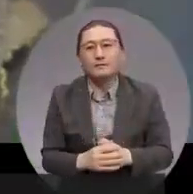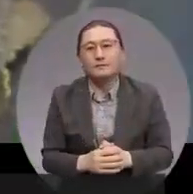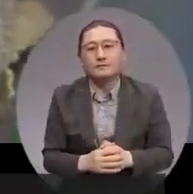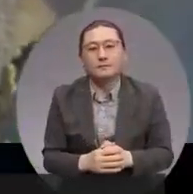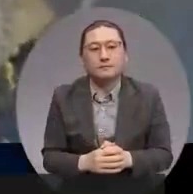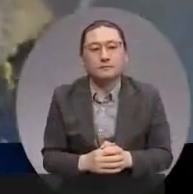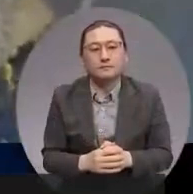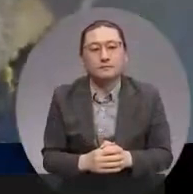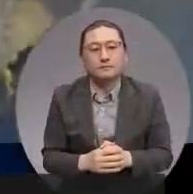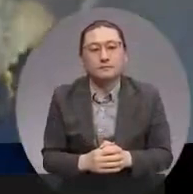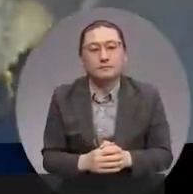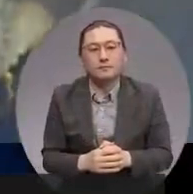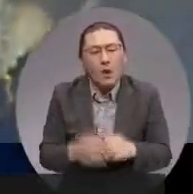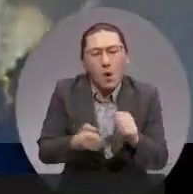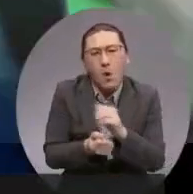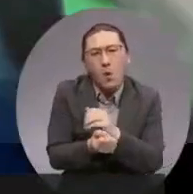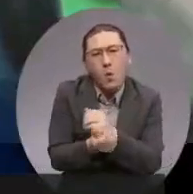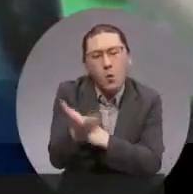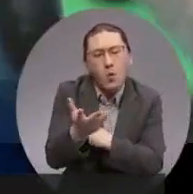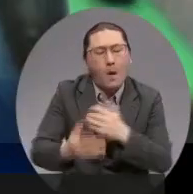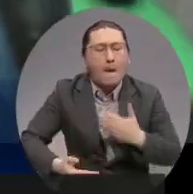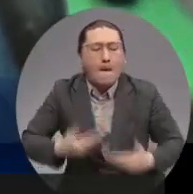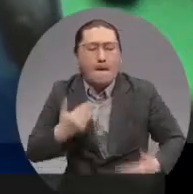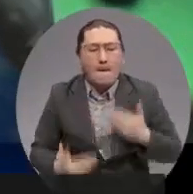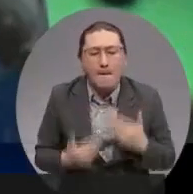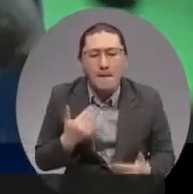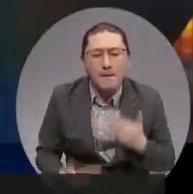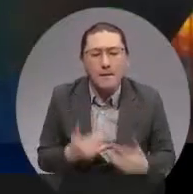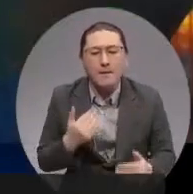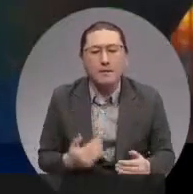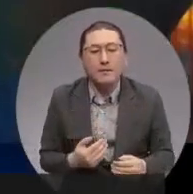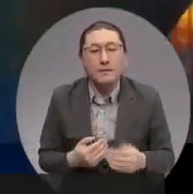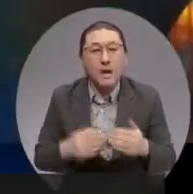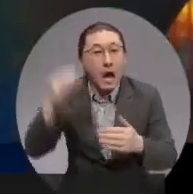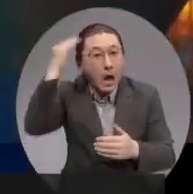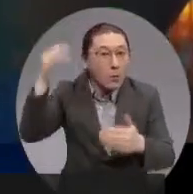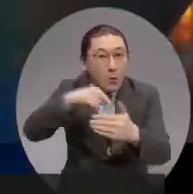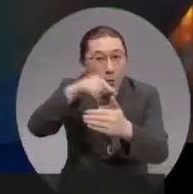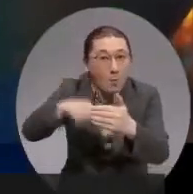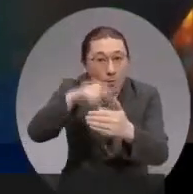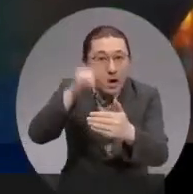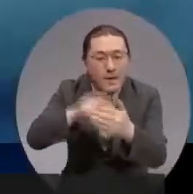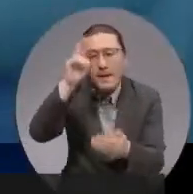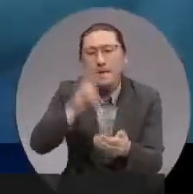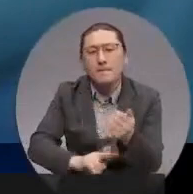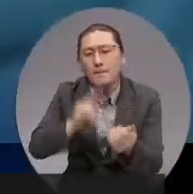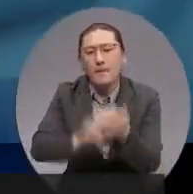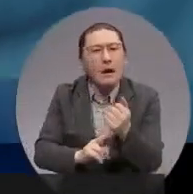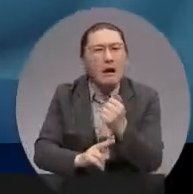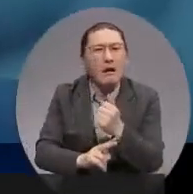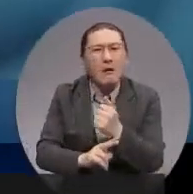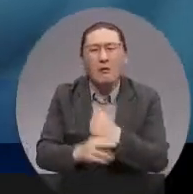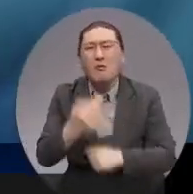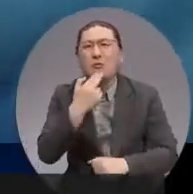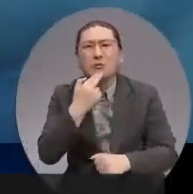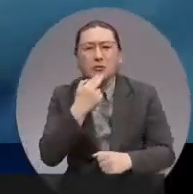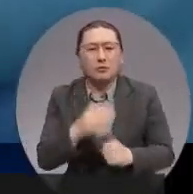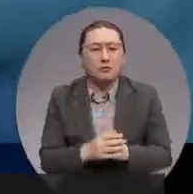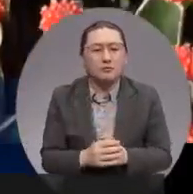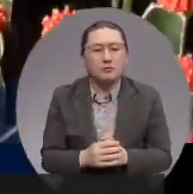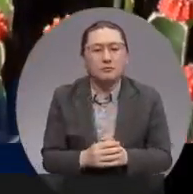수출하기도 바빠요 만들어서 내에서 판매하는 거 하는 그 양이 거의 없어요 바이어들이